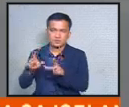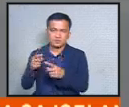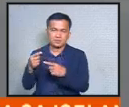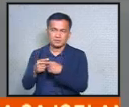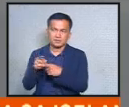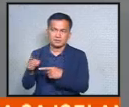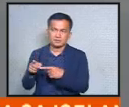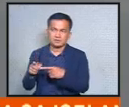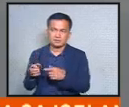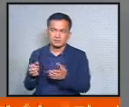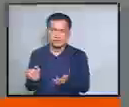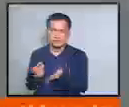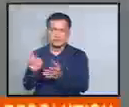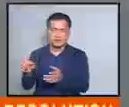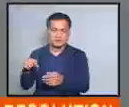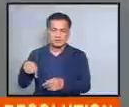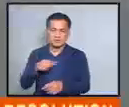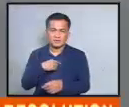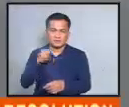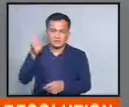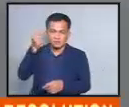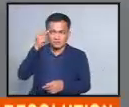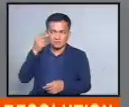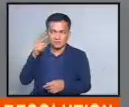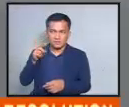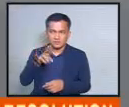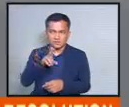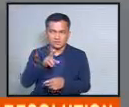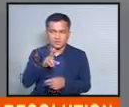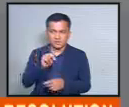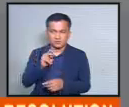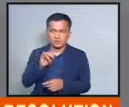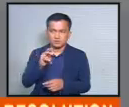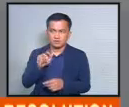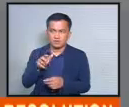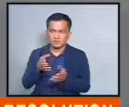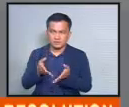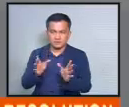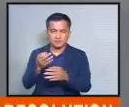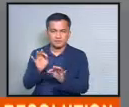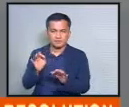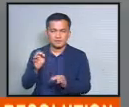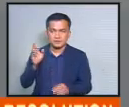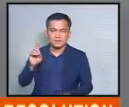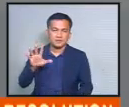kanya. Kaya't hinihimok niya ang ating gobyerno para sa unconditional release para kay de Lima.